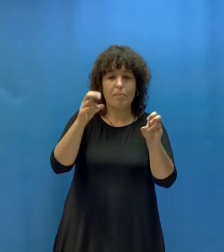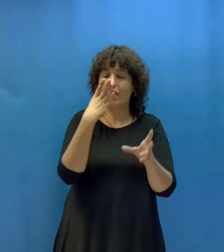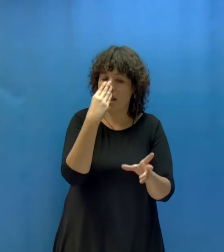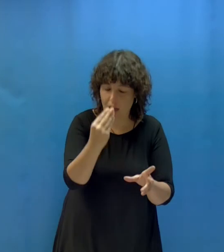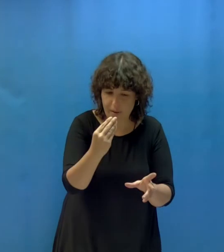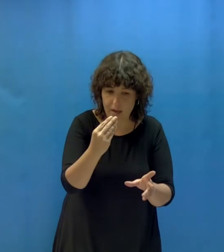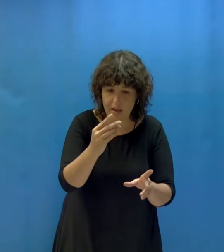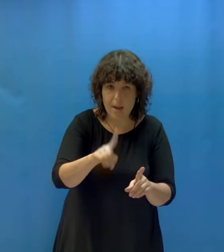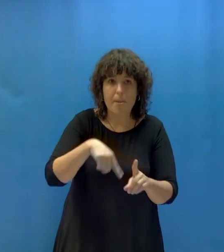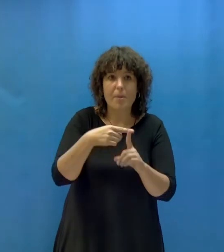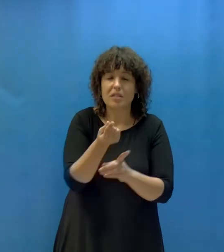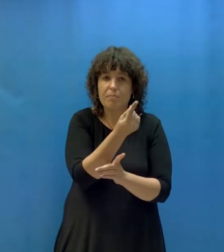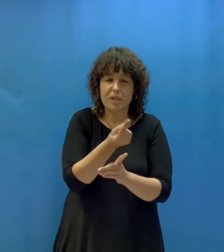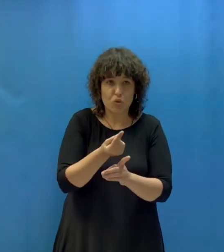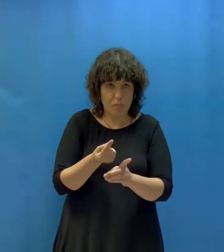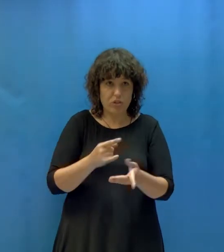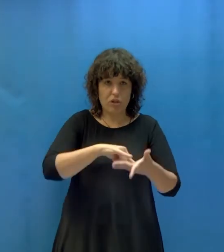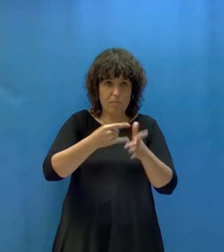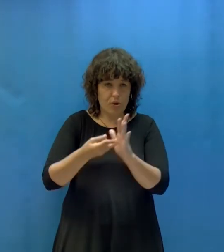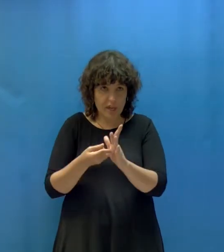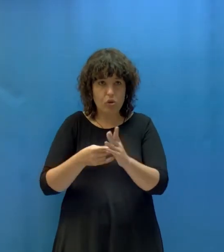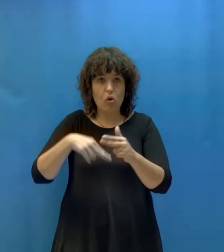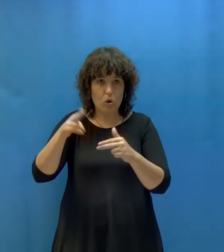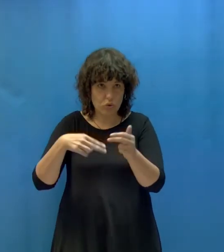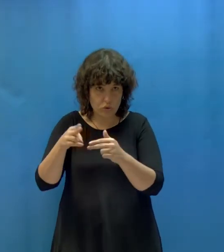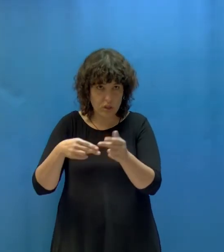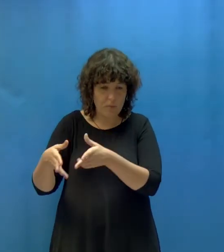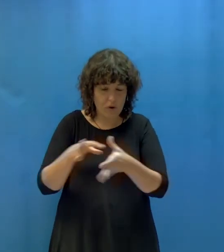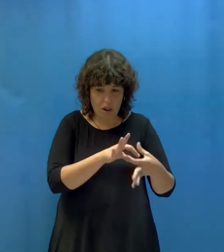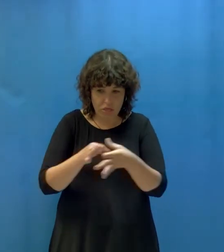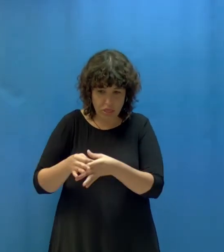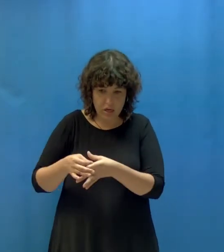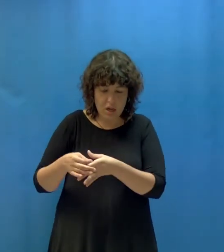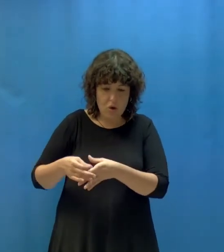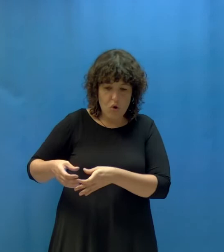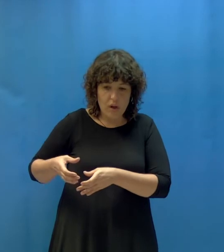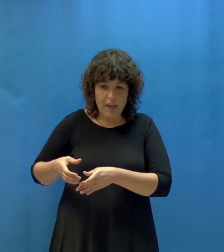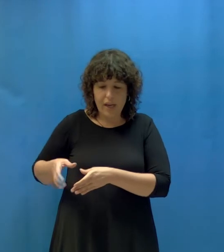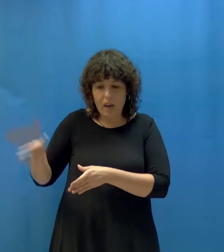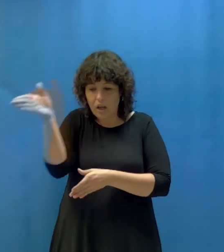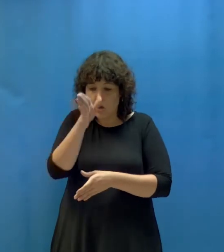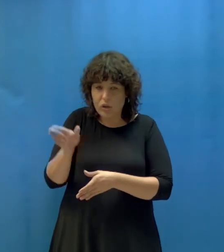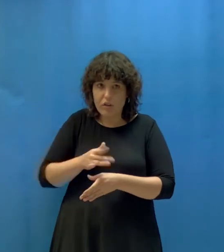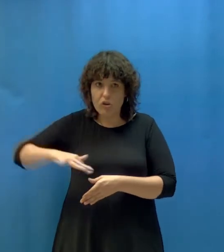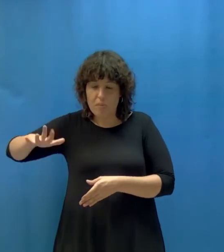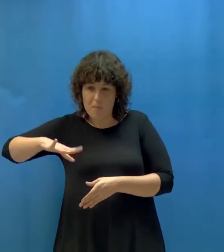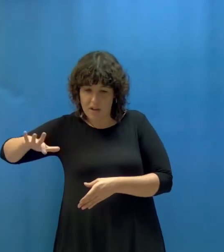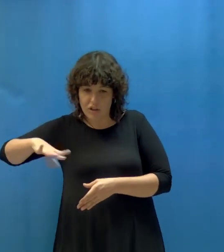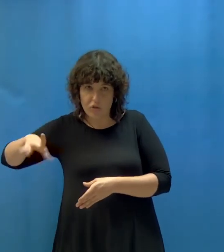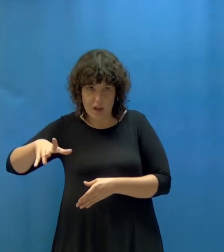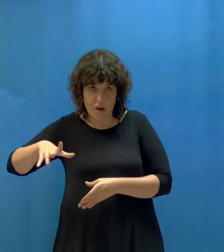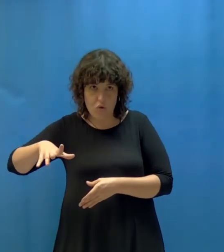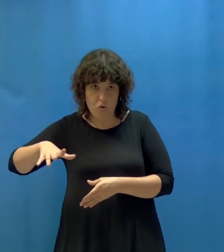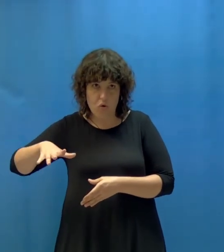el pressupost per al projecte constructiu que marcarà el corredor mediterrani al qual està vinculat l'accés sud del